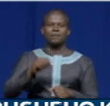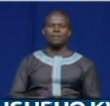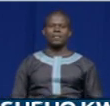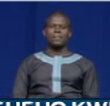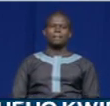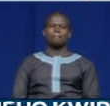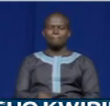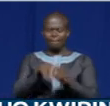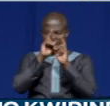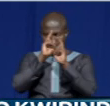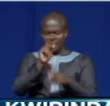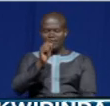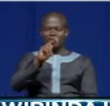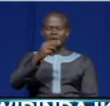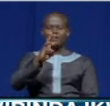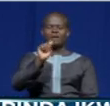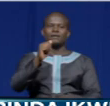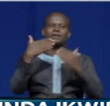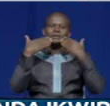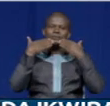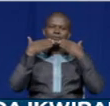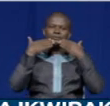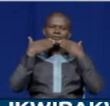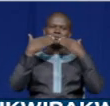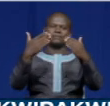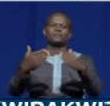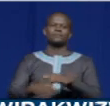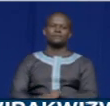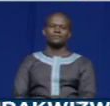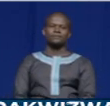abwana Karangwa Charles turagushimiye cyane murakoze namwe ndabashimiye